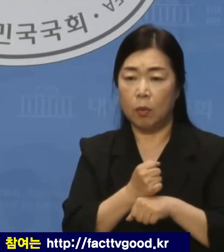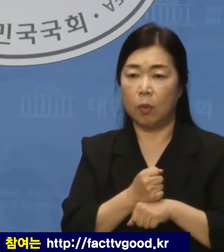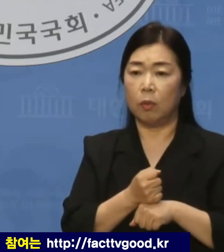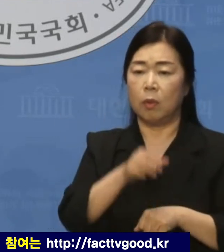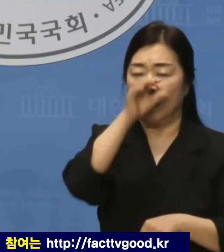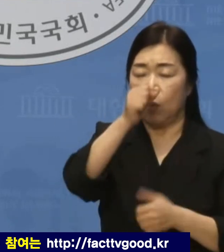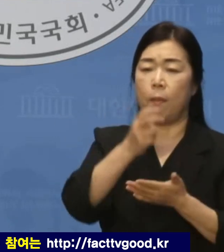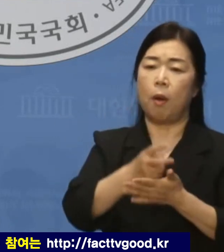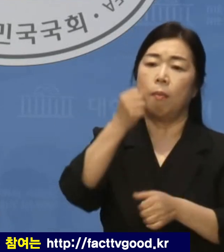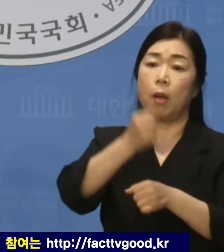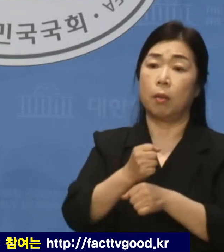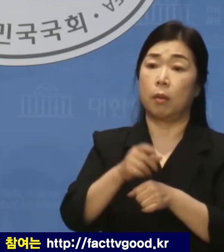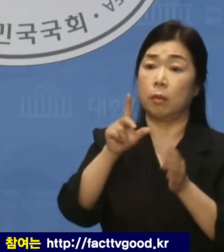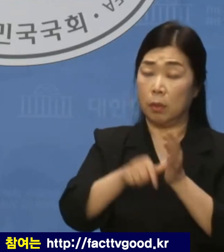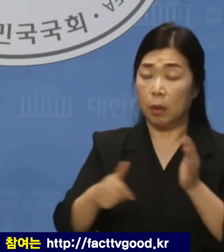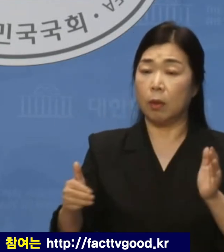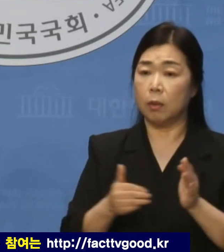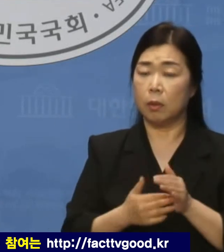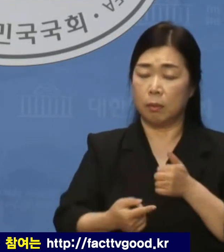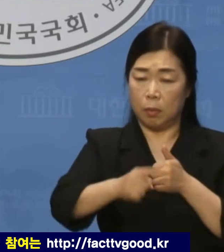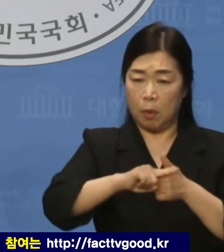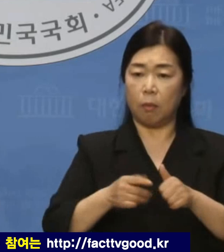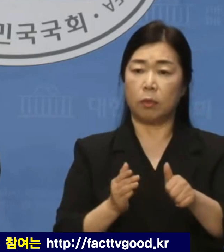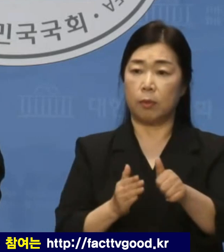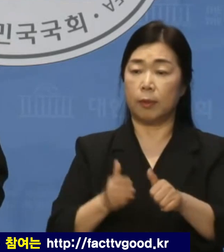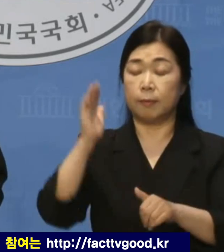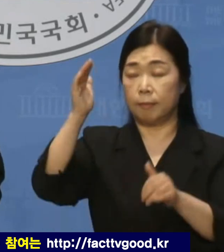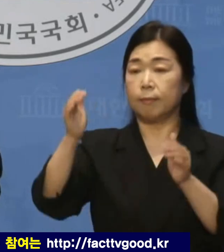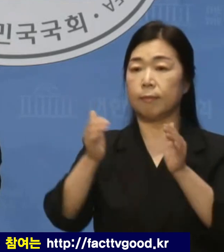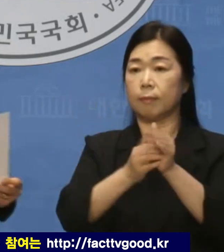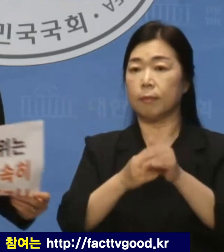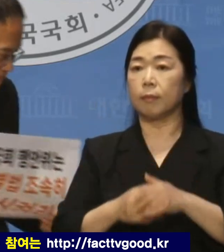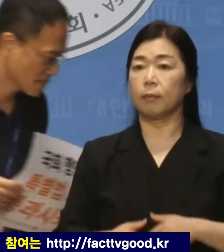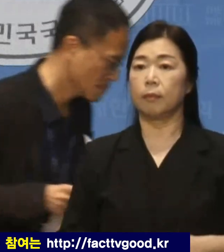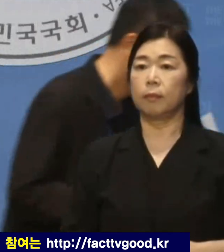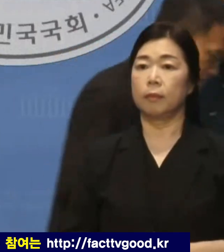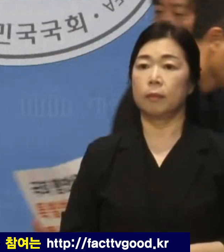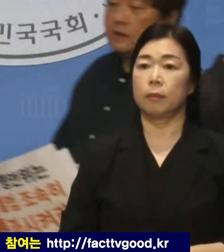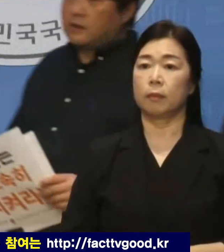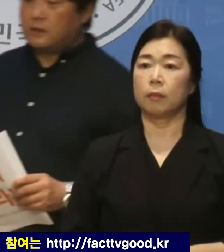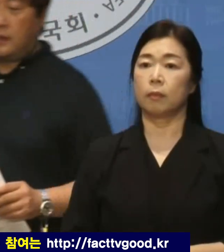논의가 돼서 좋은 법안이 만들어질 수 있었으면 좋겠습니다. 이상입니다.